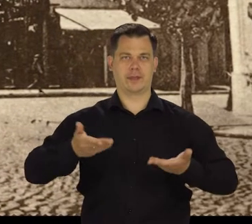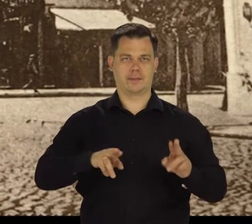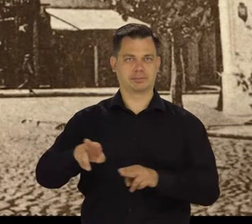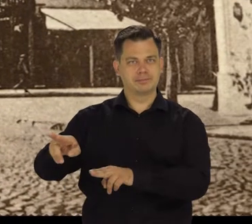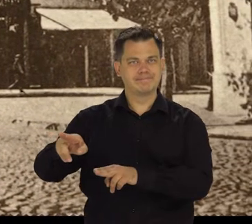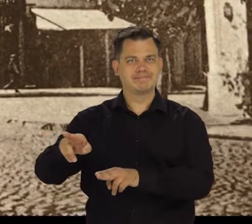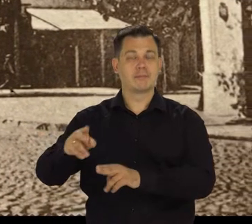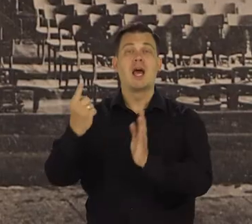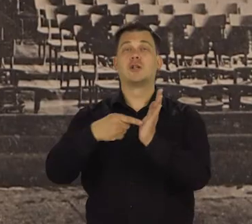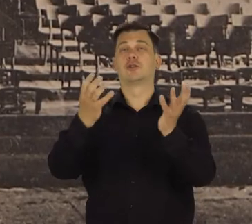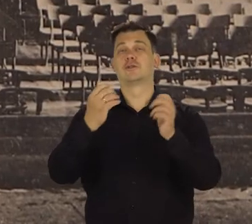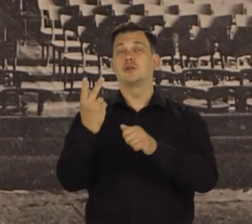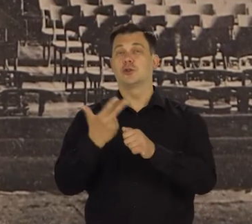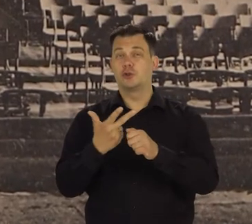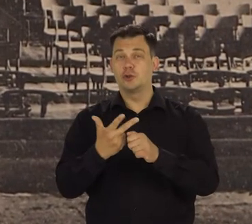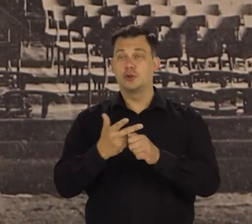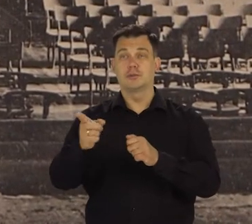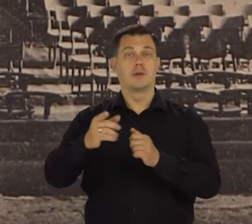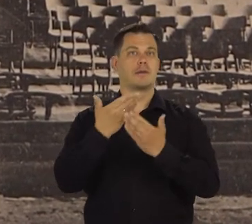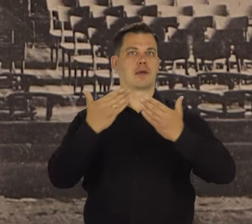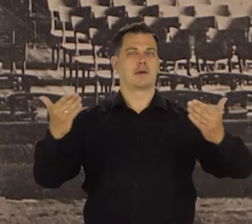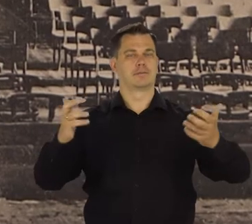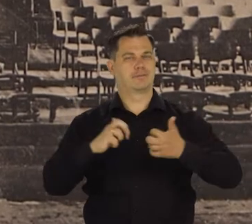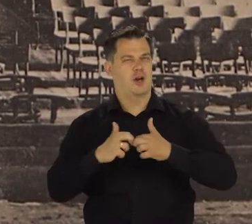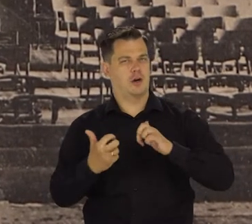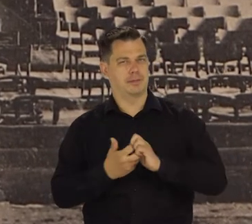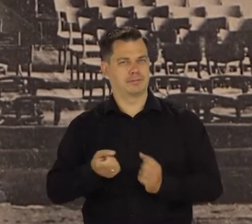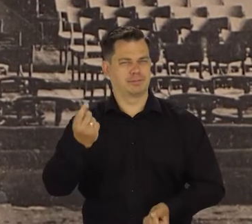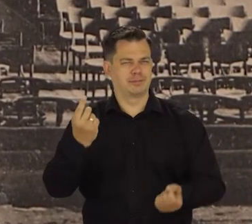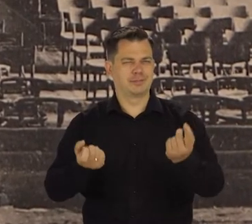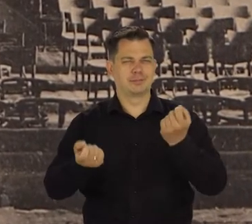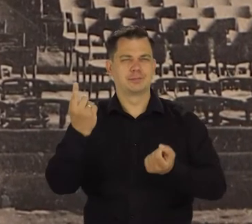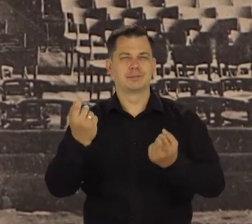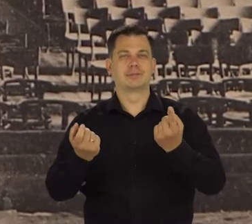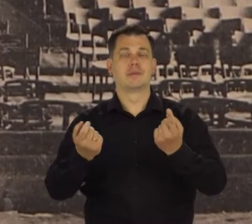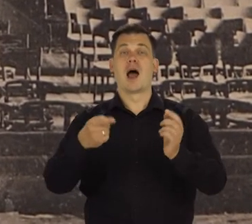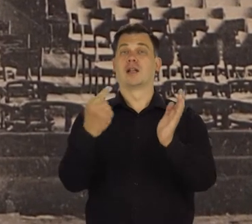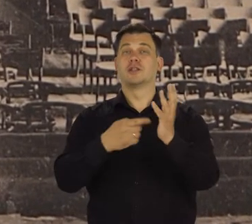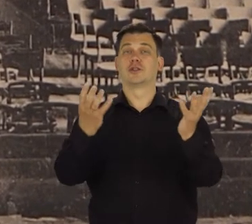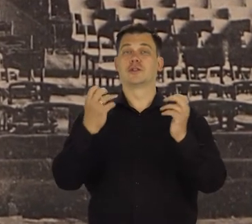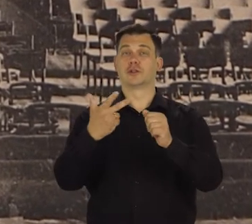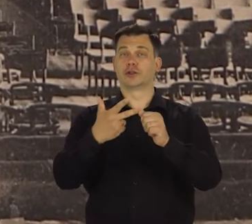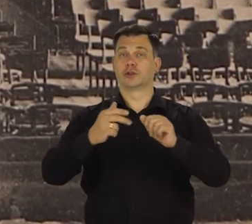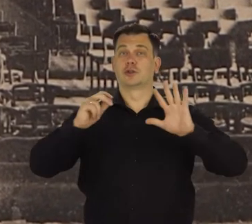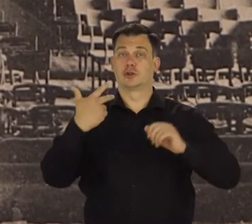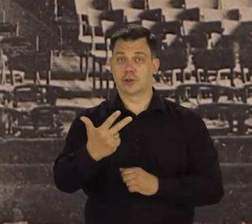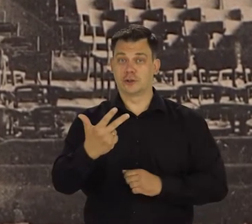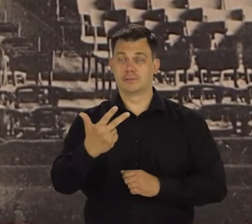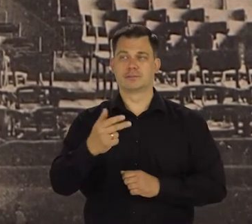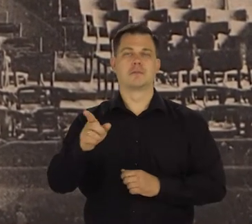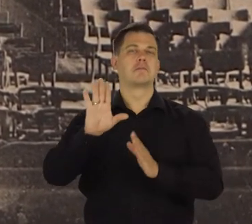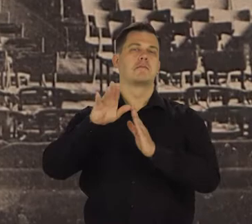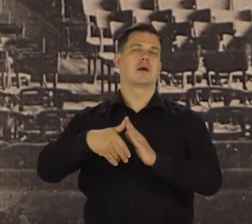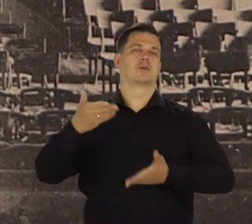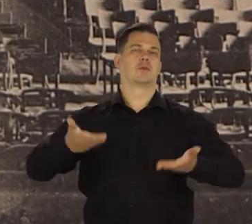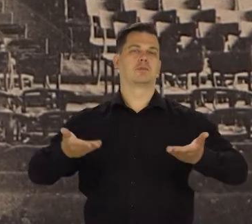miasta. W latach 30. teatr miejski boryka się z problemami. I tak w